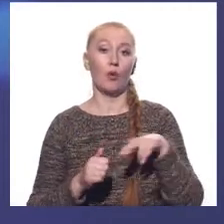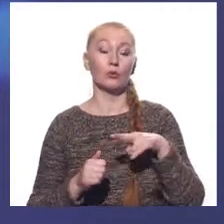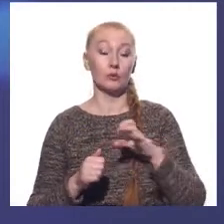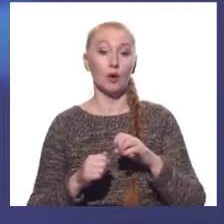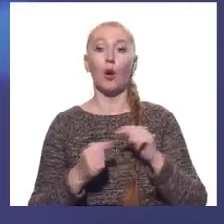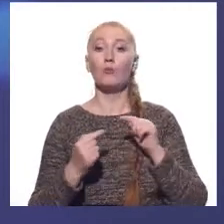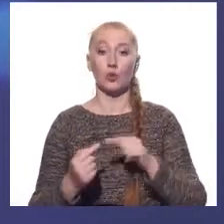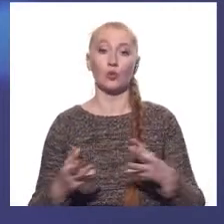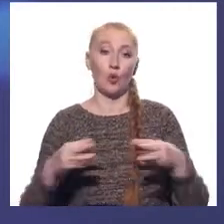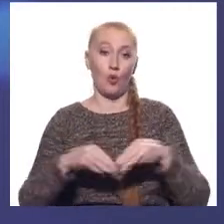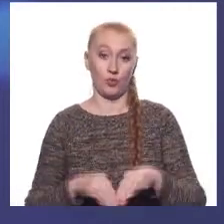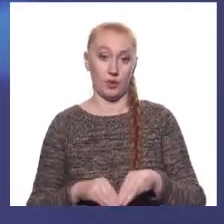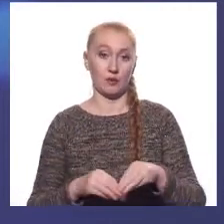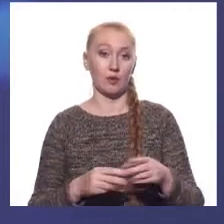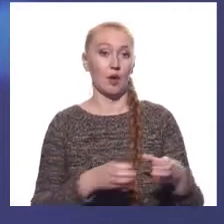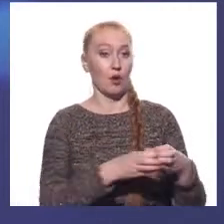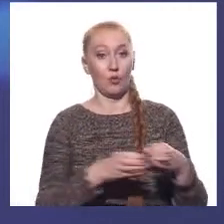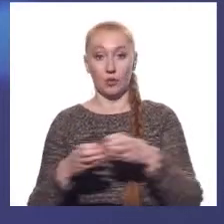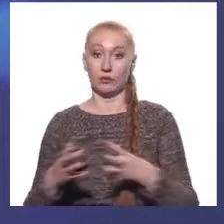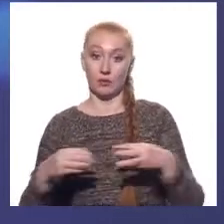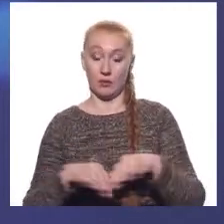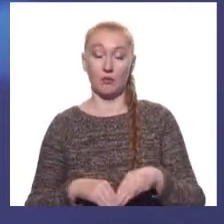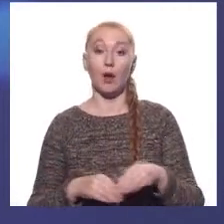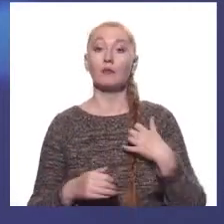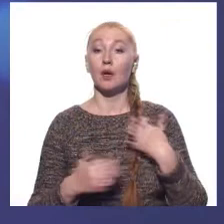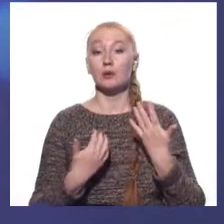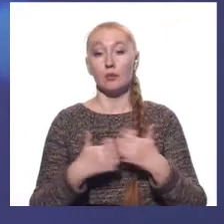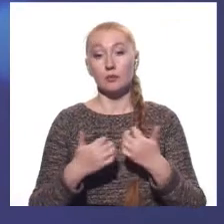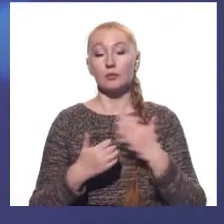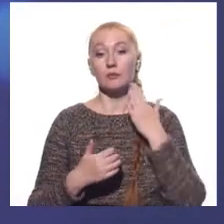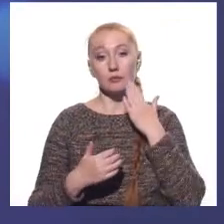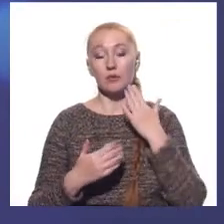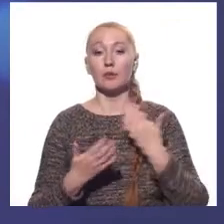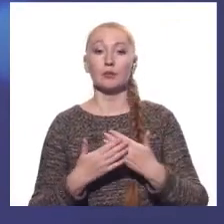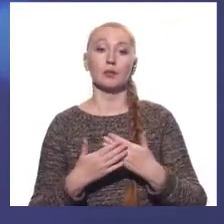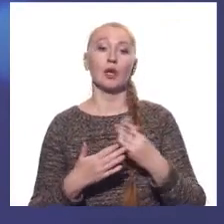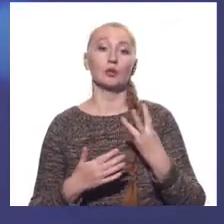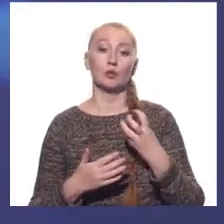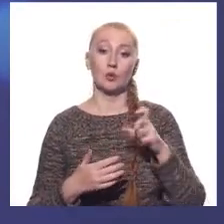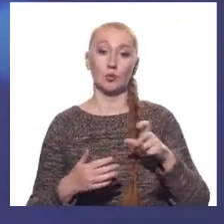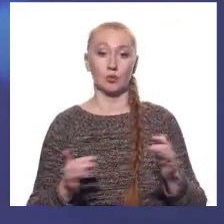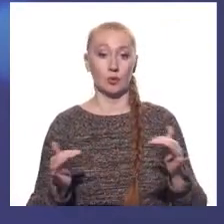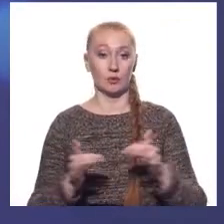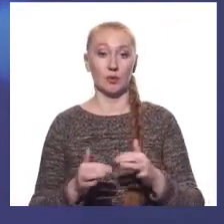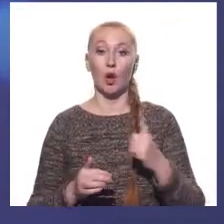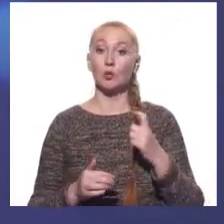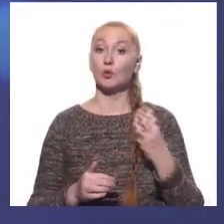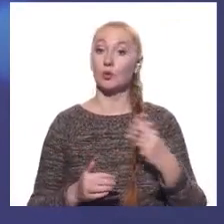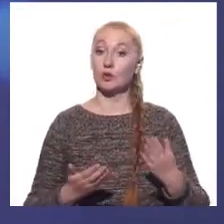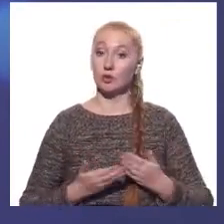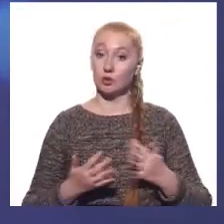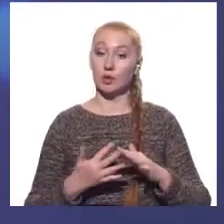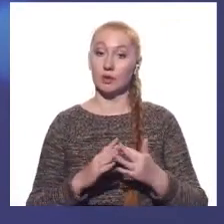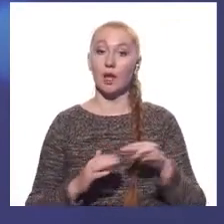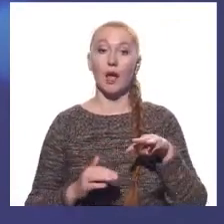адміністрацією проти об'єднання їх громад. За нашими підрахунками, на заході зібралося близько 300 людей, 130 мешканців